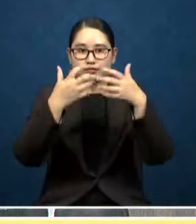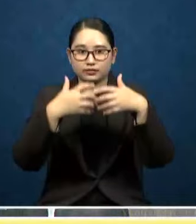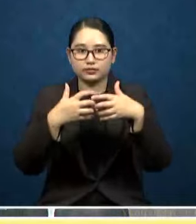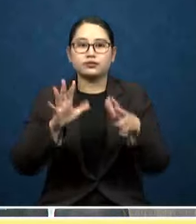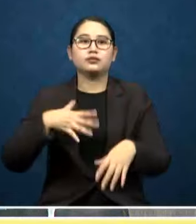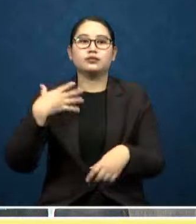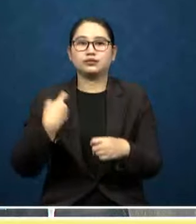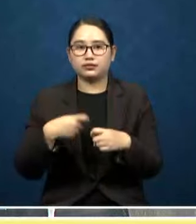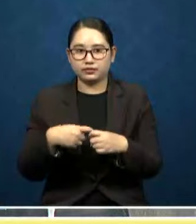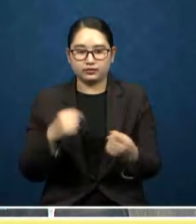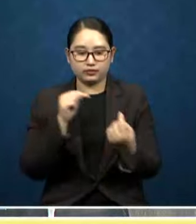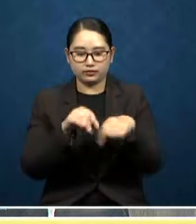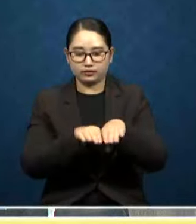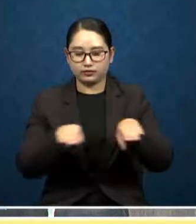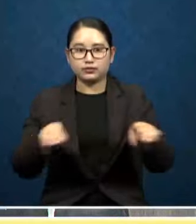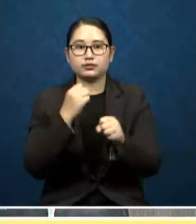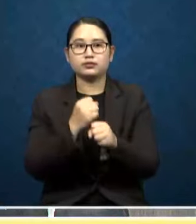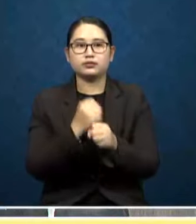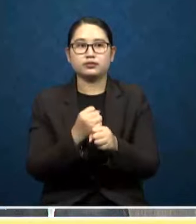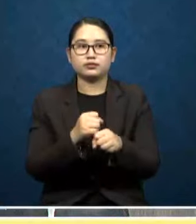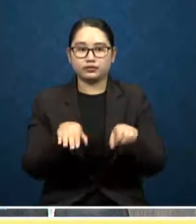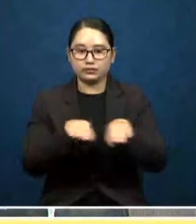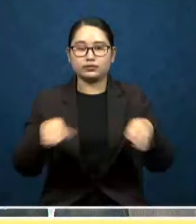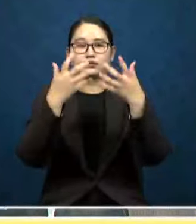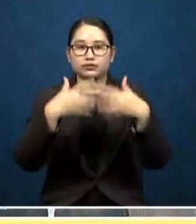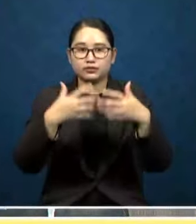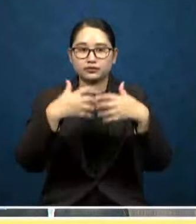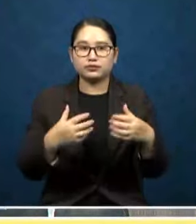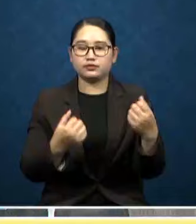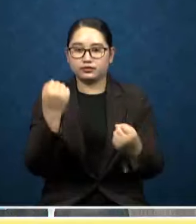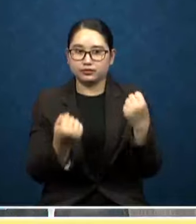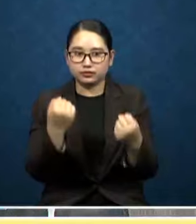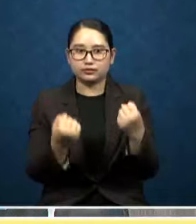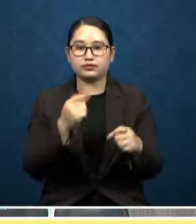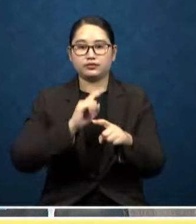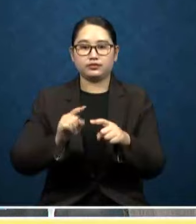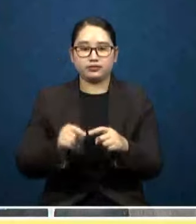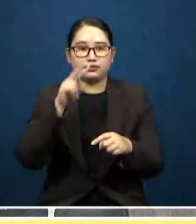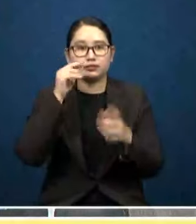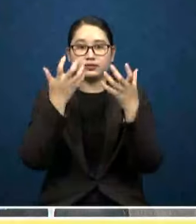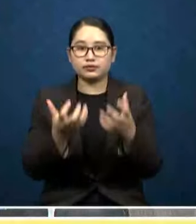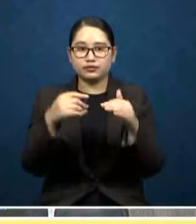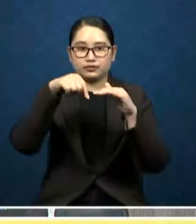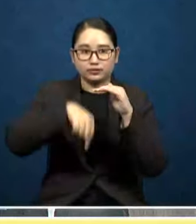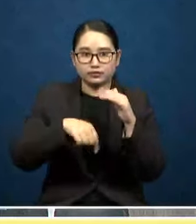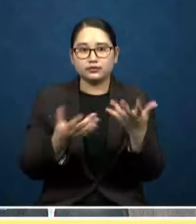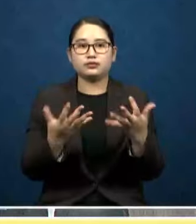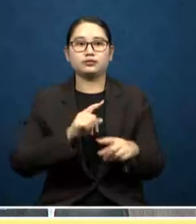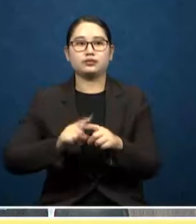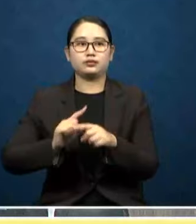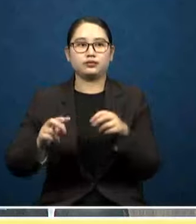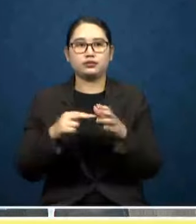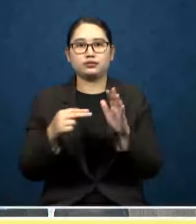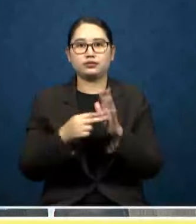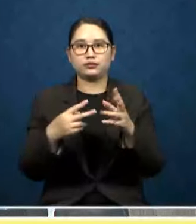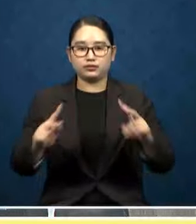อนุญาตมาตรฐานการผลิตรถต่างๆนะฮเผาต่างๆเนี่ยที่จะรับน้ำหนักแล้วลงน้ำหนักแล้วลงไปที่ถนนเนี่ยก็กระทรวง